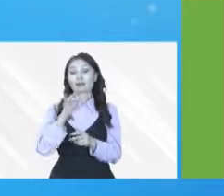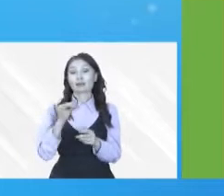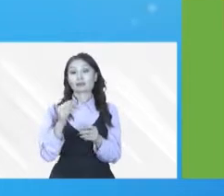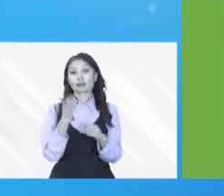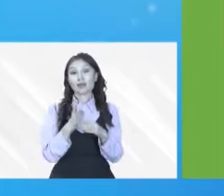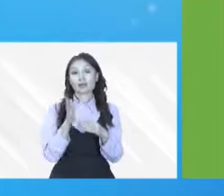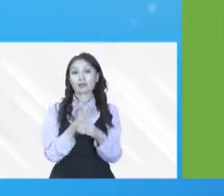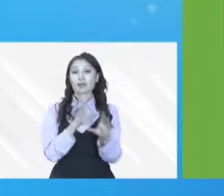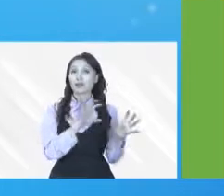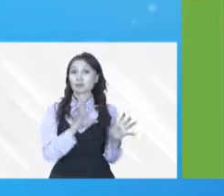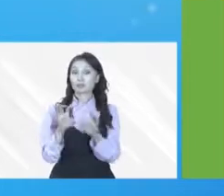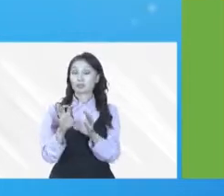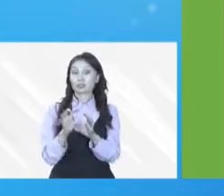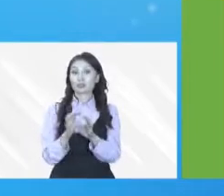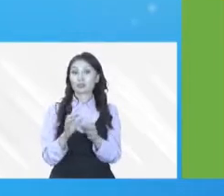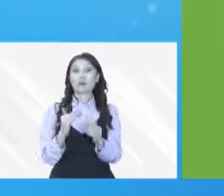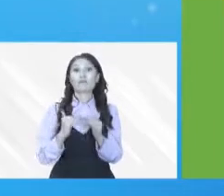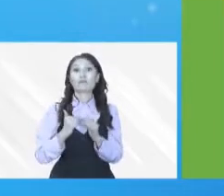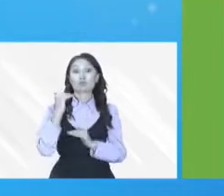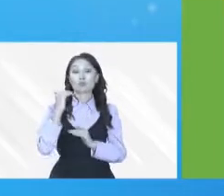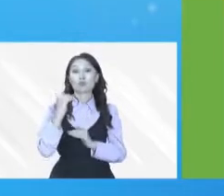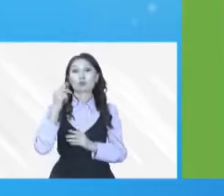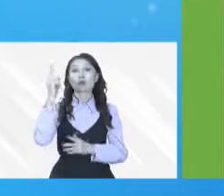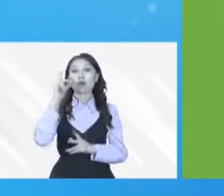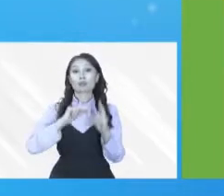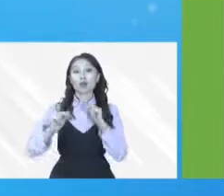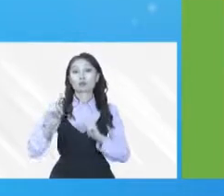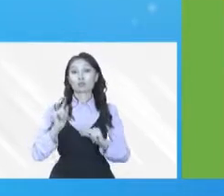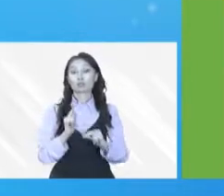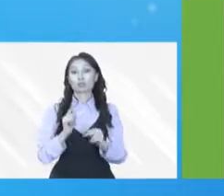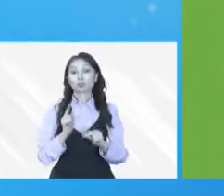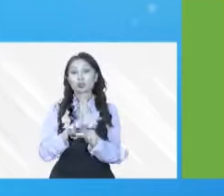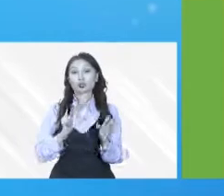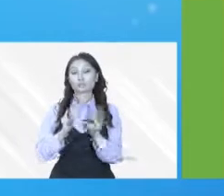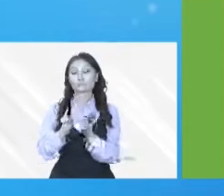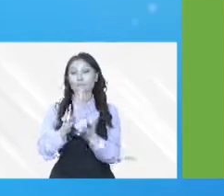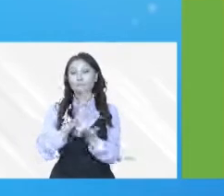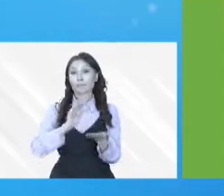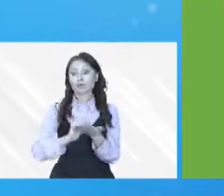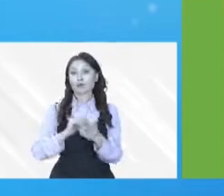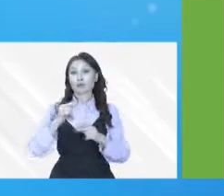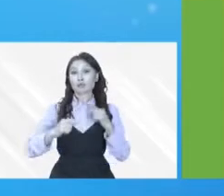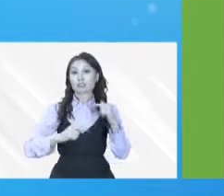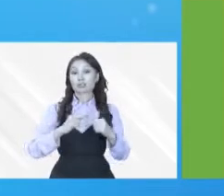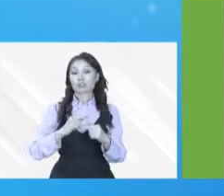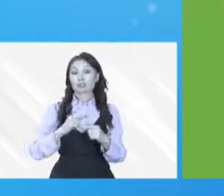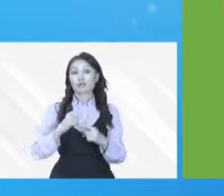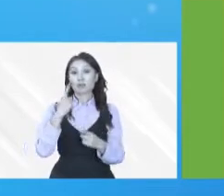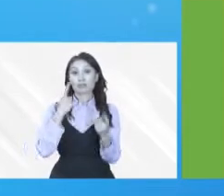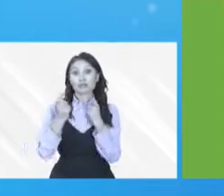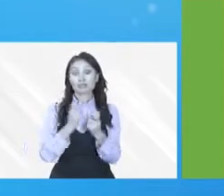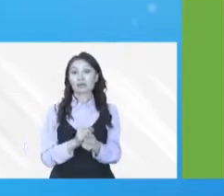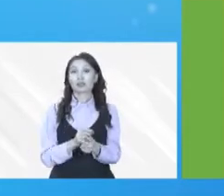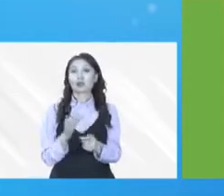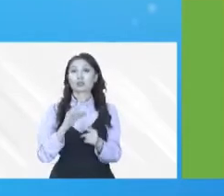делению, обеспечивает высокую надежность копирования наследственного материала клетки